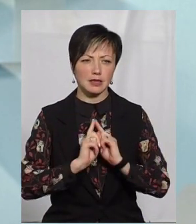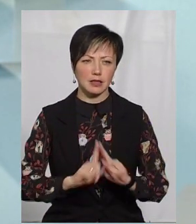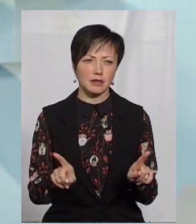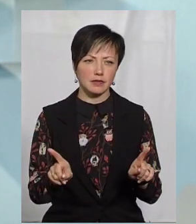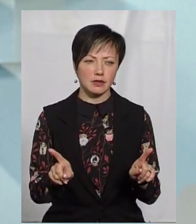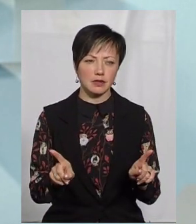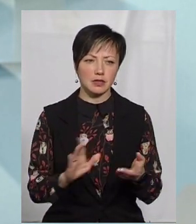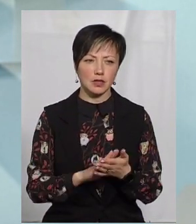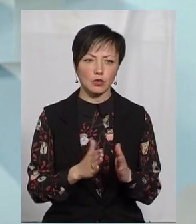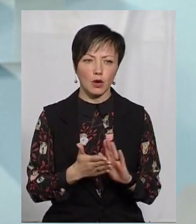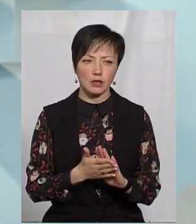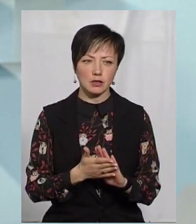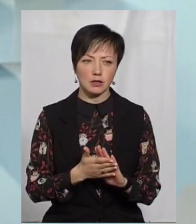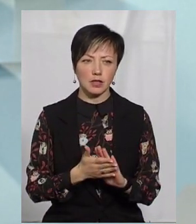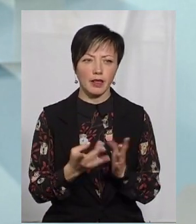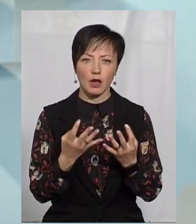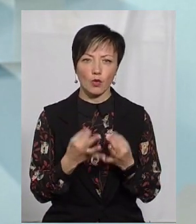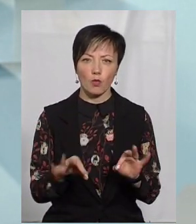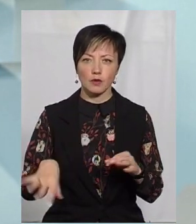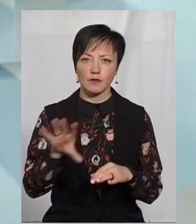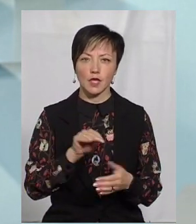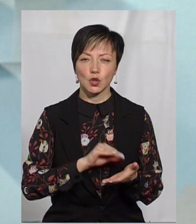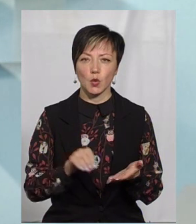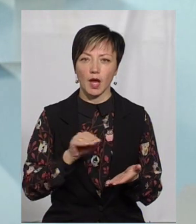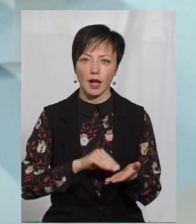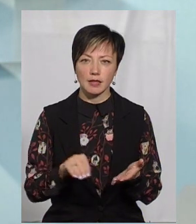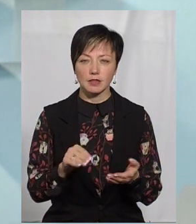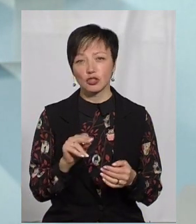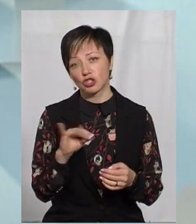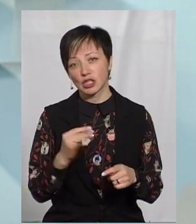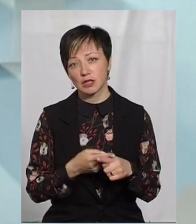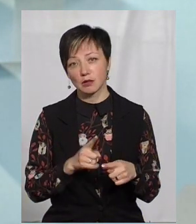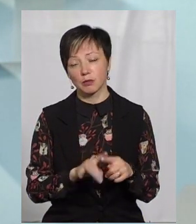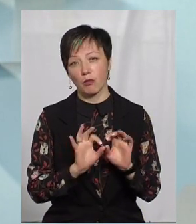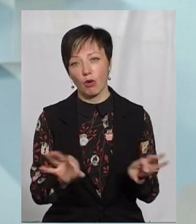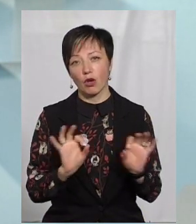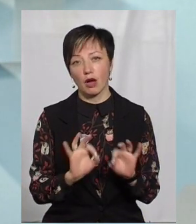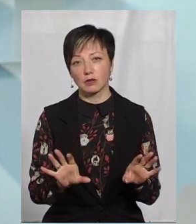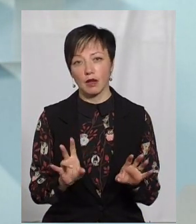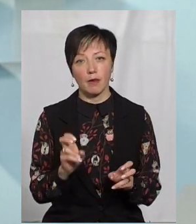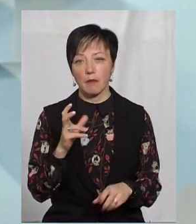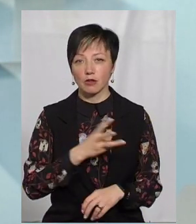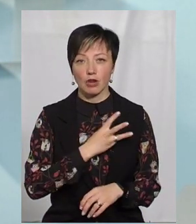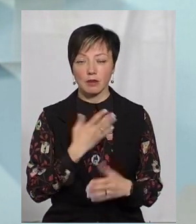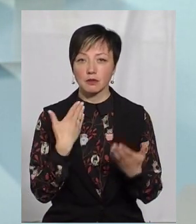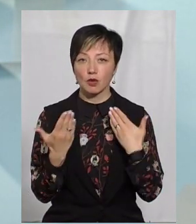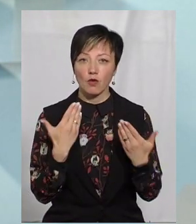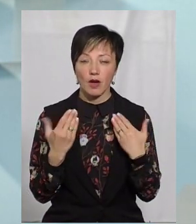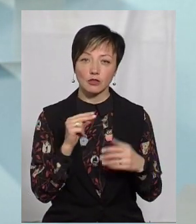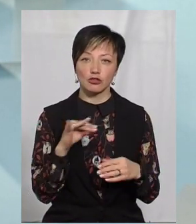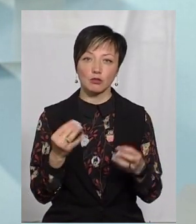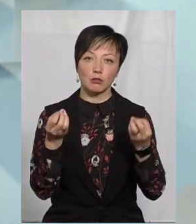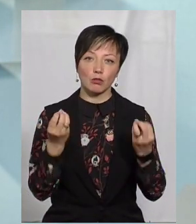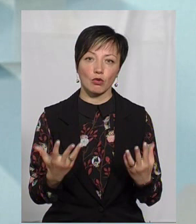дивна ситуація з недопуском всіх журналістів. Чи це пояснювати небажанням спілкуватись з ними, чи